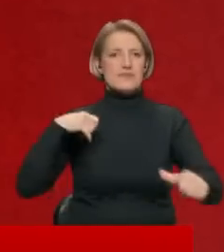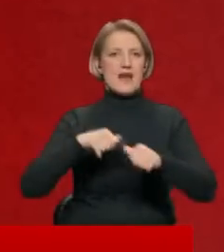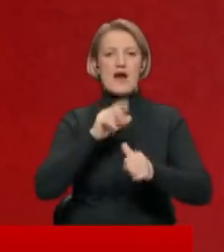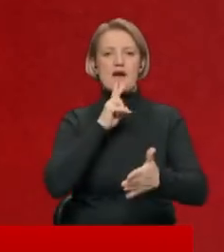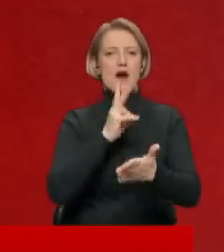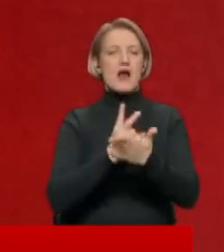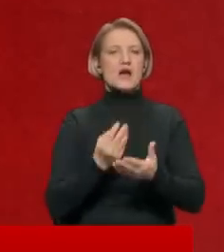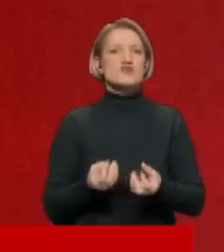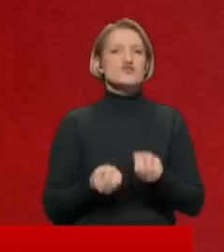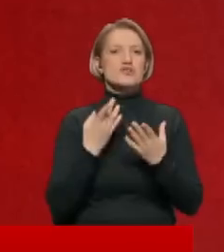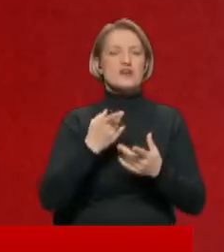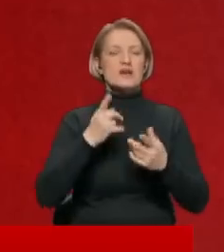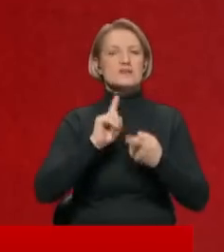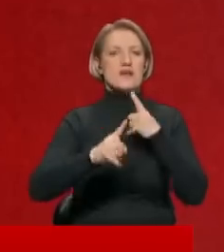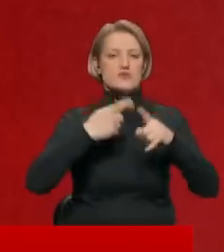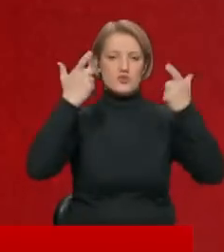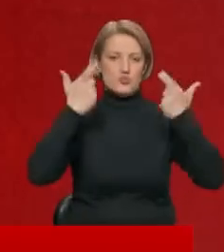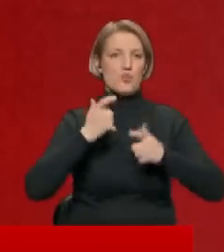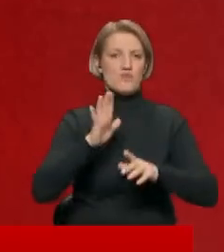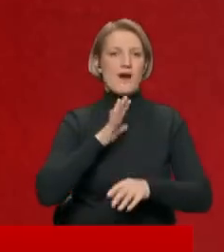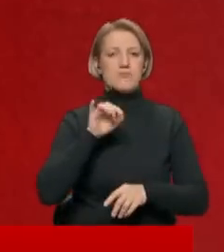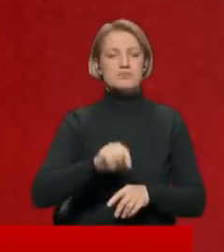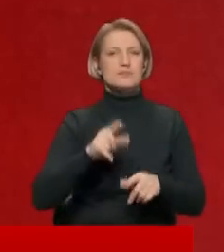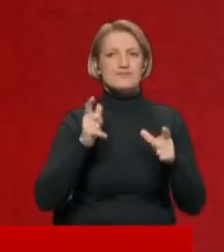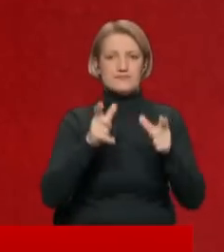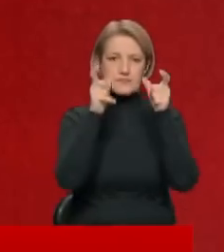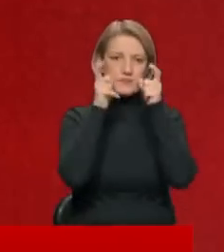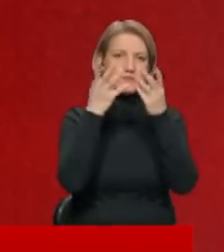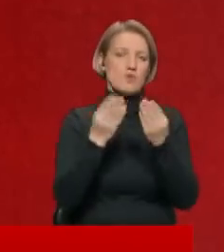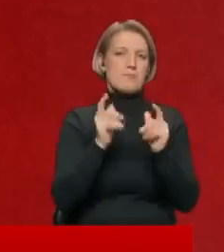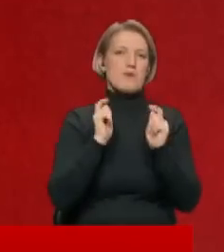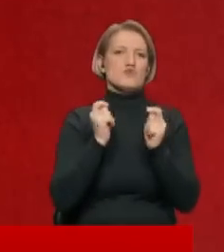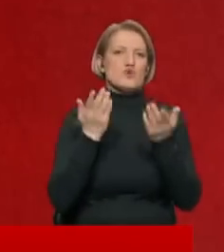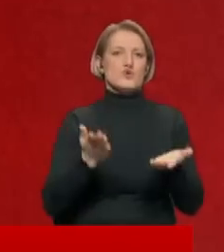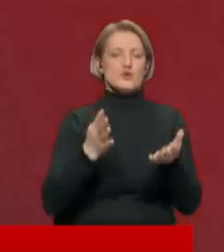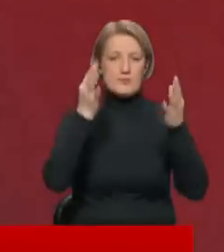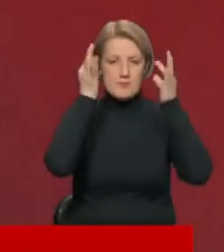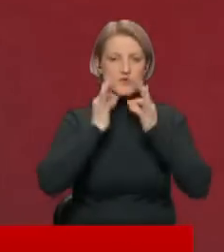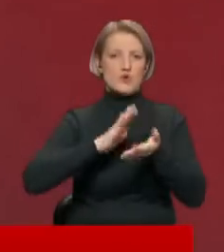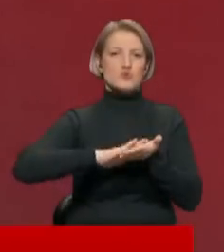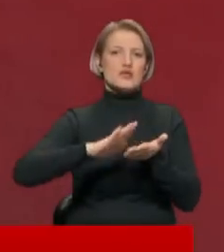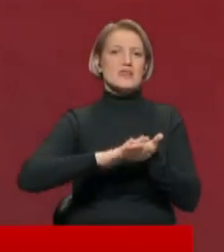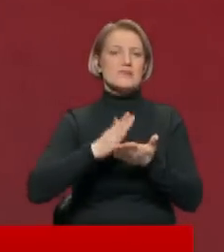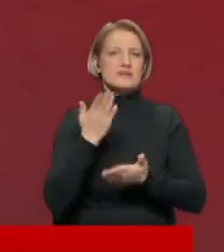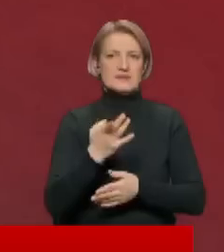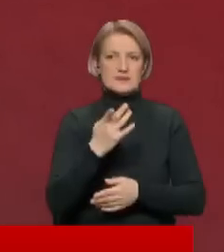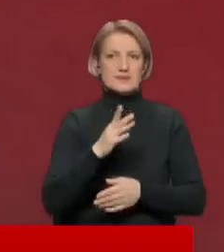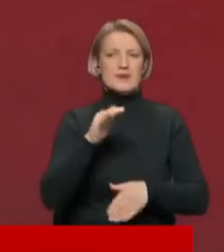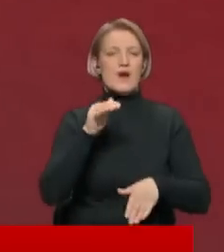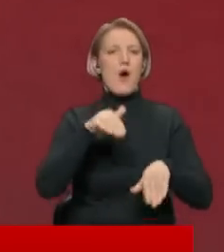almasının üreteceği siyasi hükümler var bu noktada dikkat etmek mecburiyetindeyiz başörtüsü düzenlemesinin